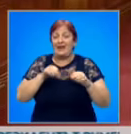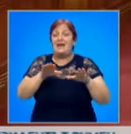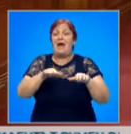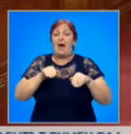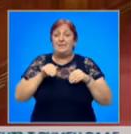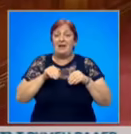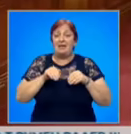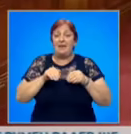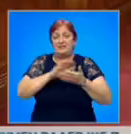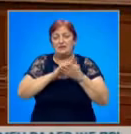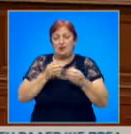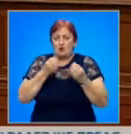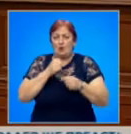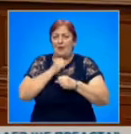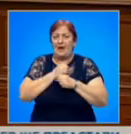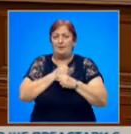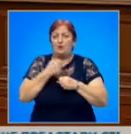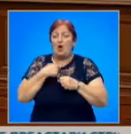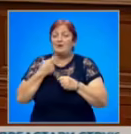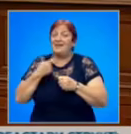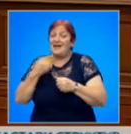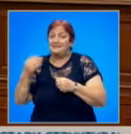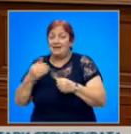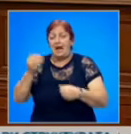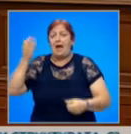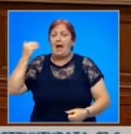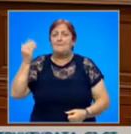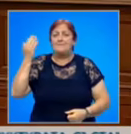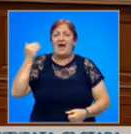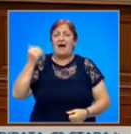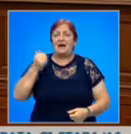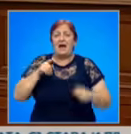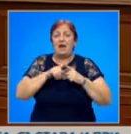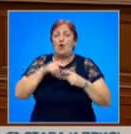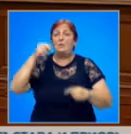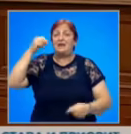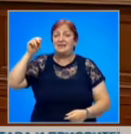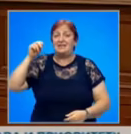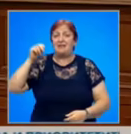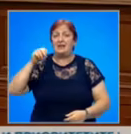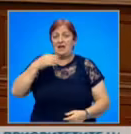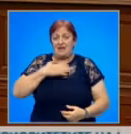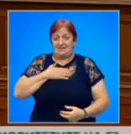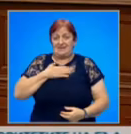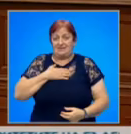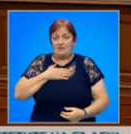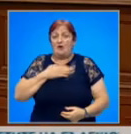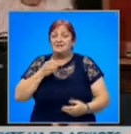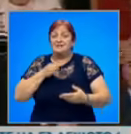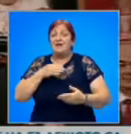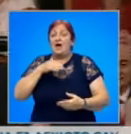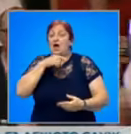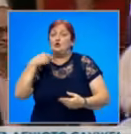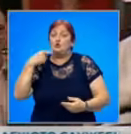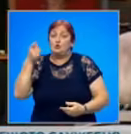Парламентът свърши добра работа. Аз от една страна бях като председател със свои и със чужди.